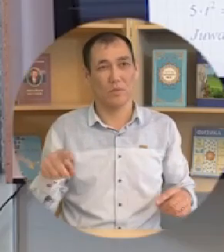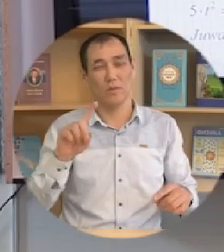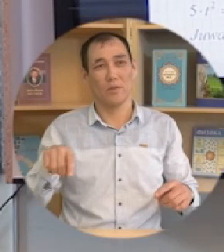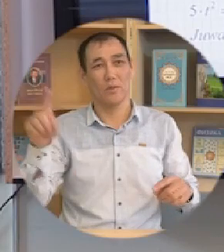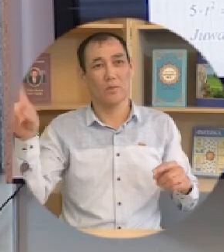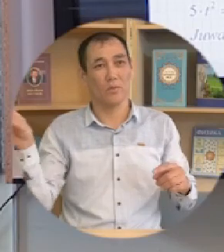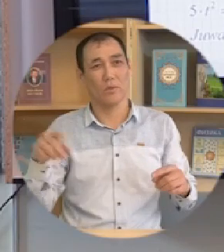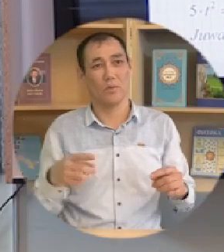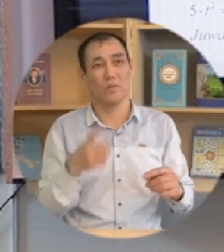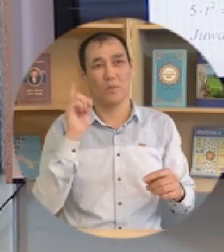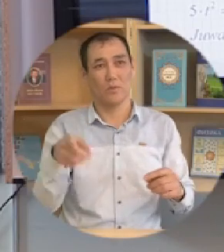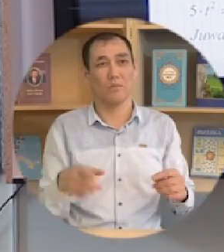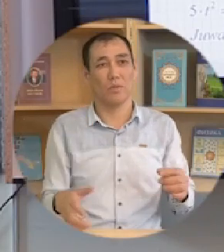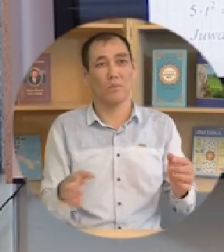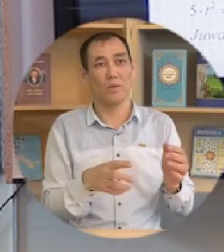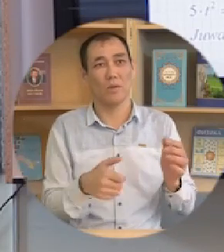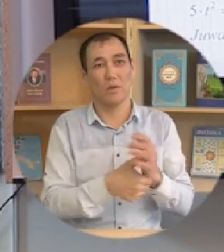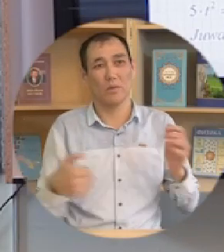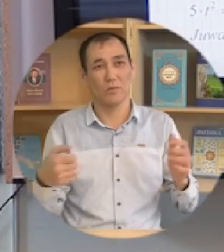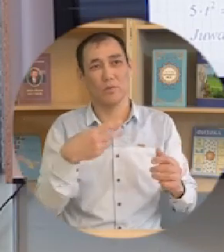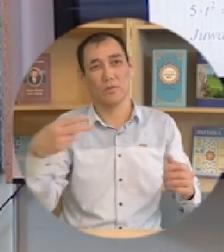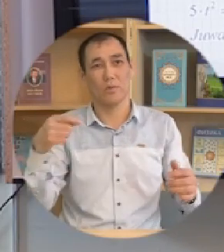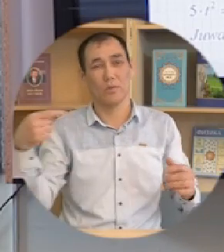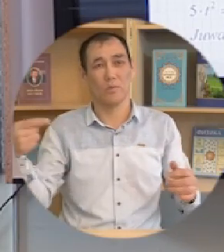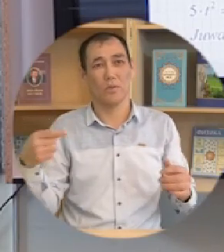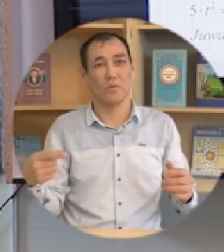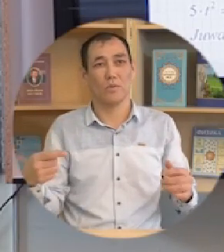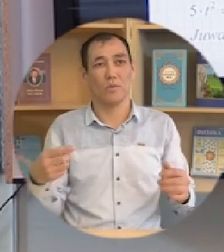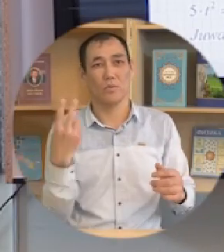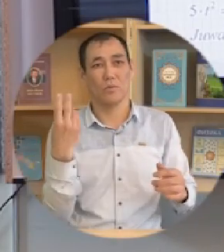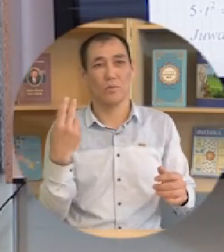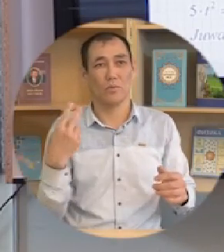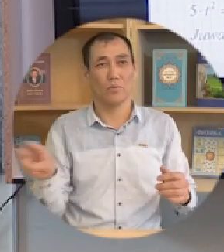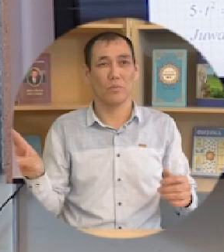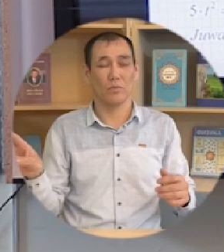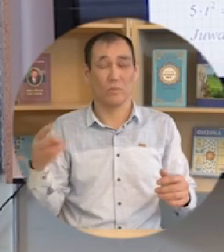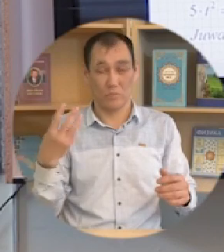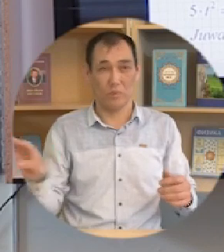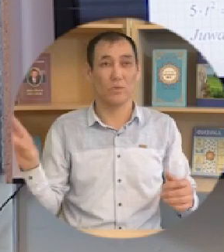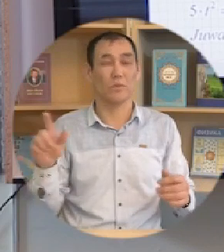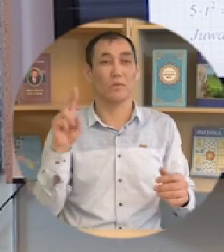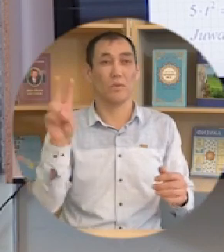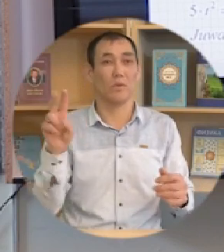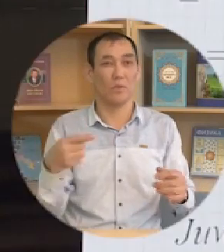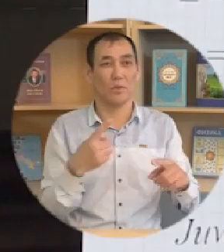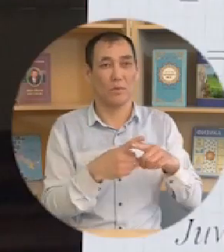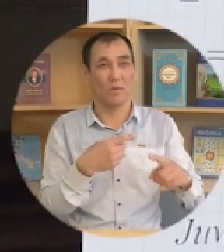корен астында 1600. Бұннан тең минус 32 қосу